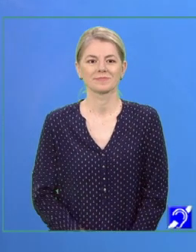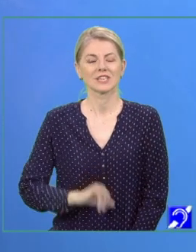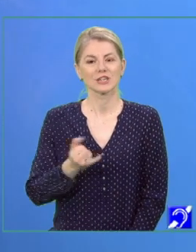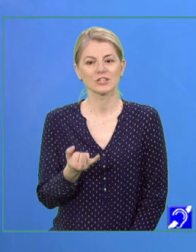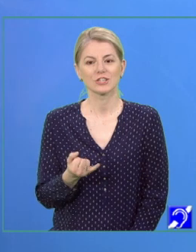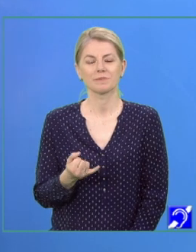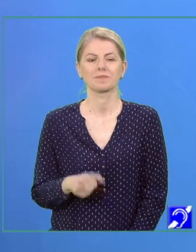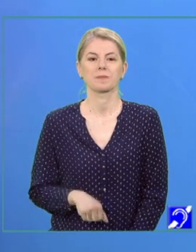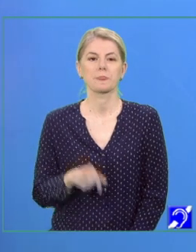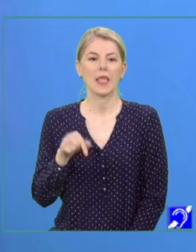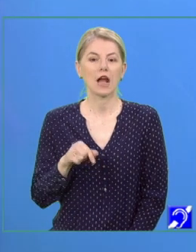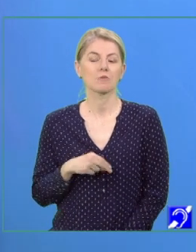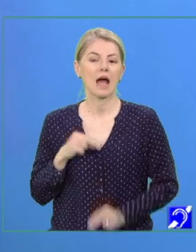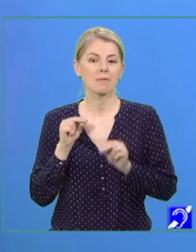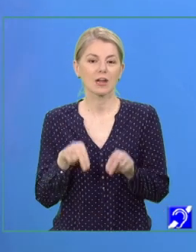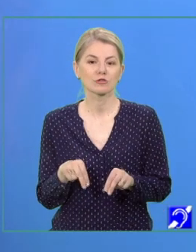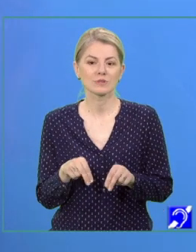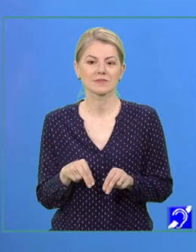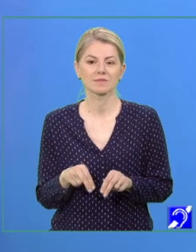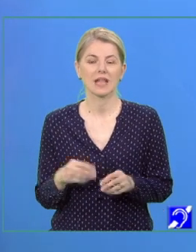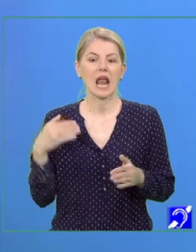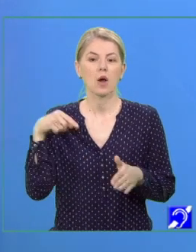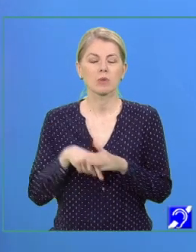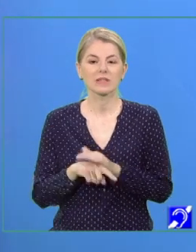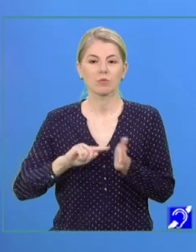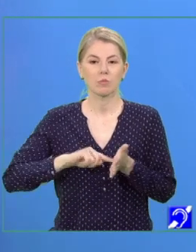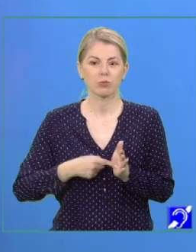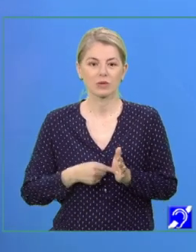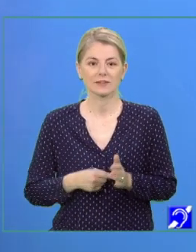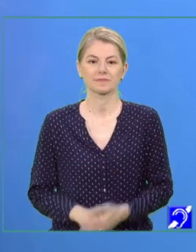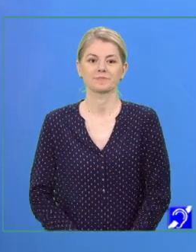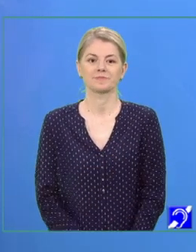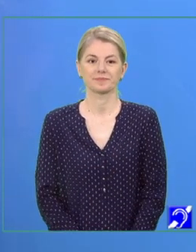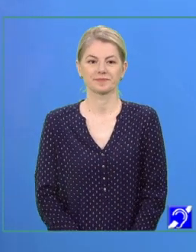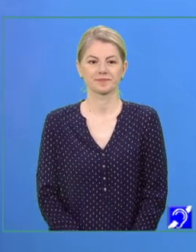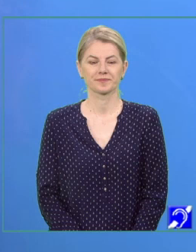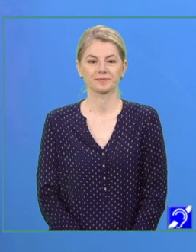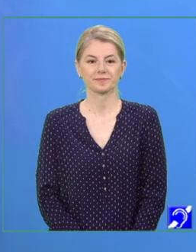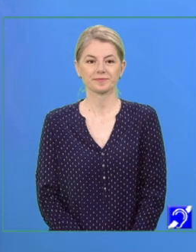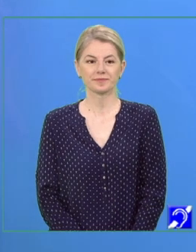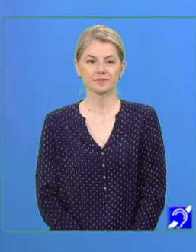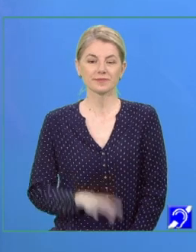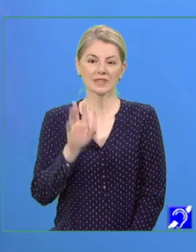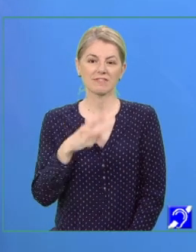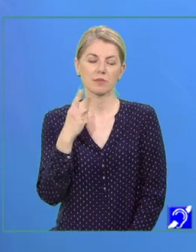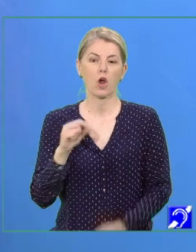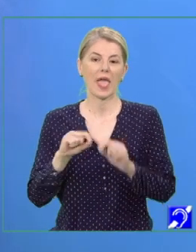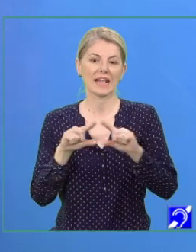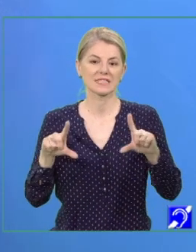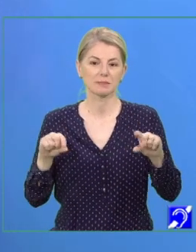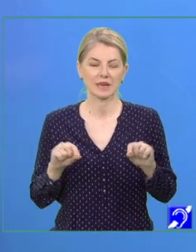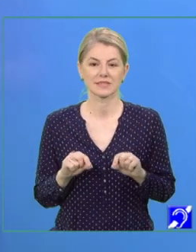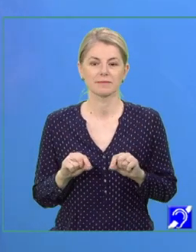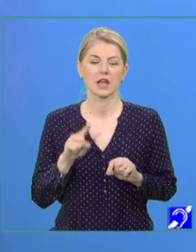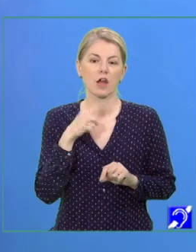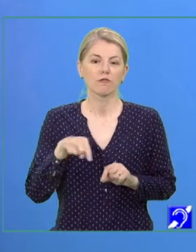Și acum, dragii mei, am ajuns la ultimul punct de la subiectul al doilea. Avem o expresie